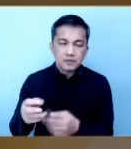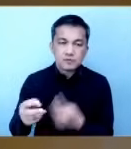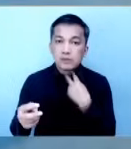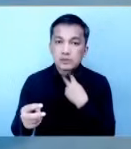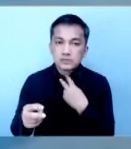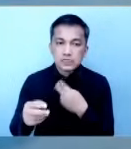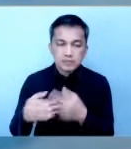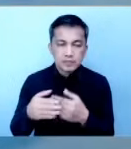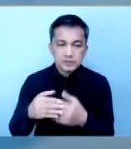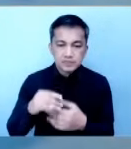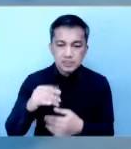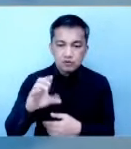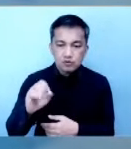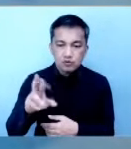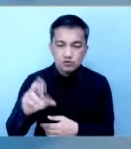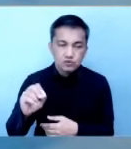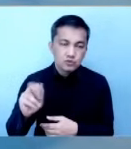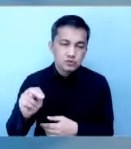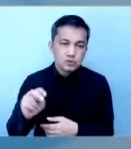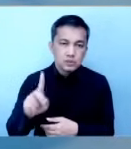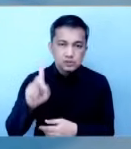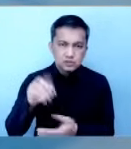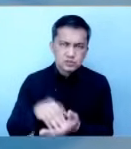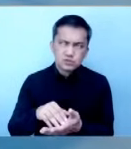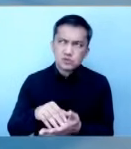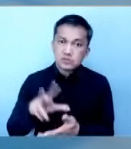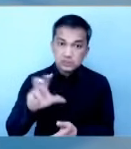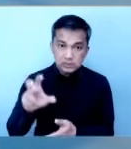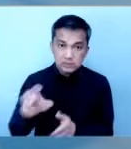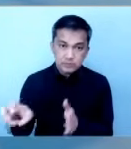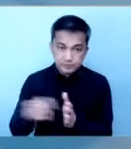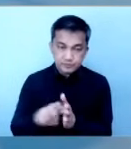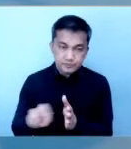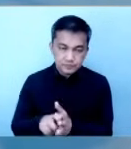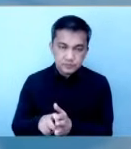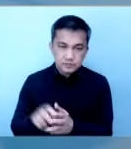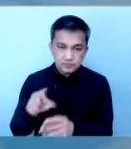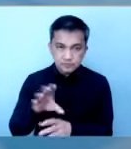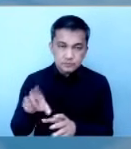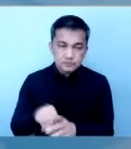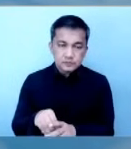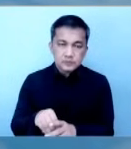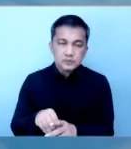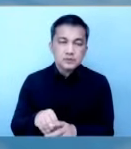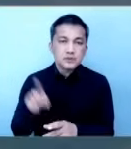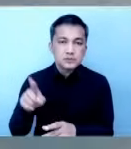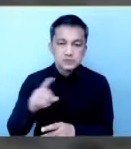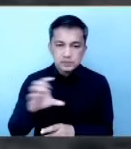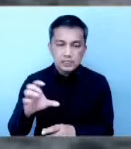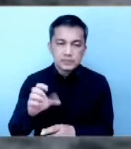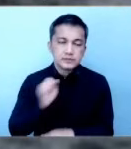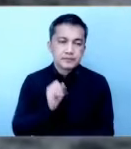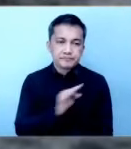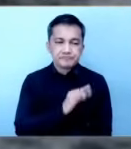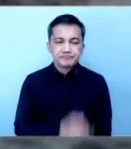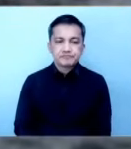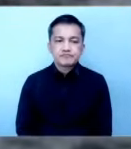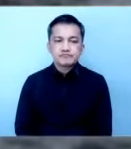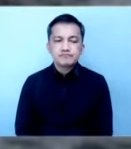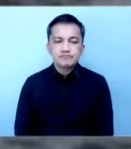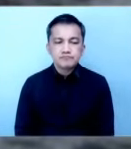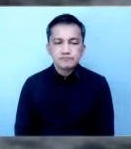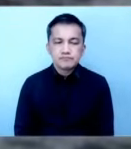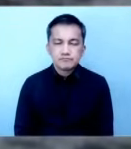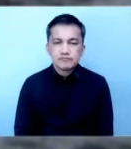Mahigit 1,300 ang sakay ng barko, kabilang ang higit 100 crew. Habang nagkasandak po